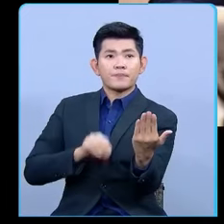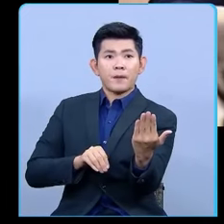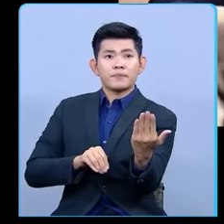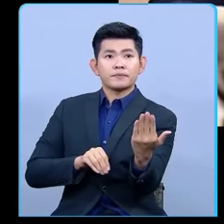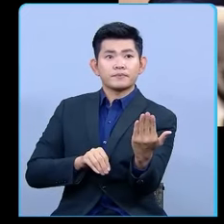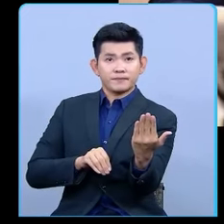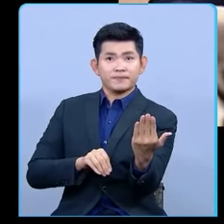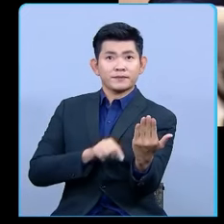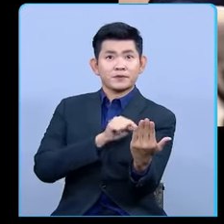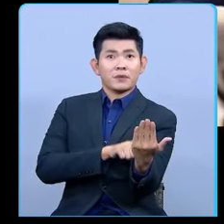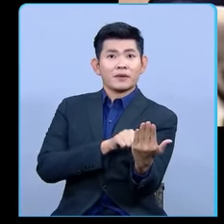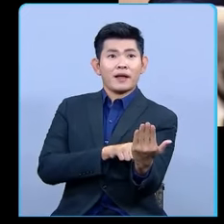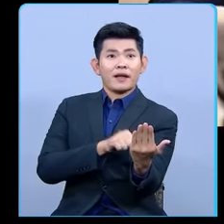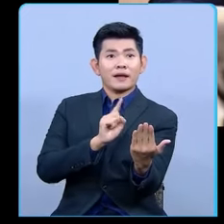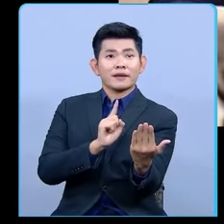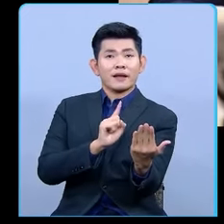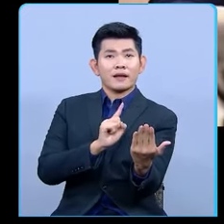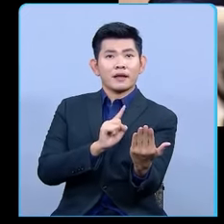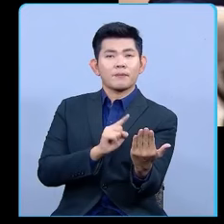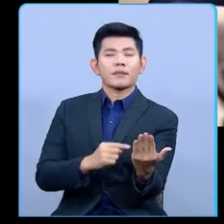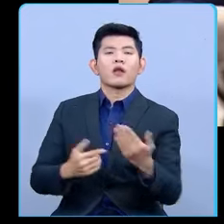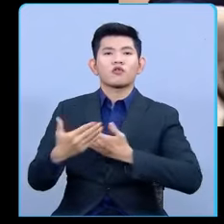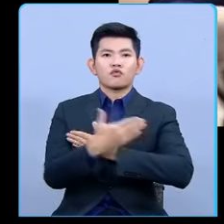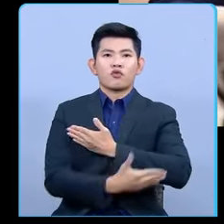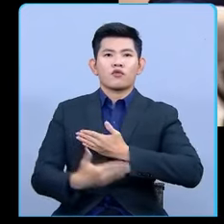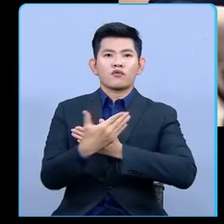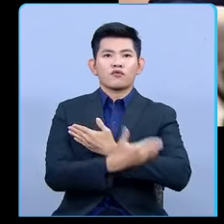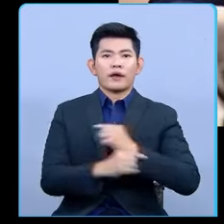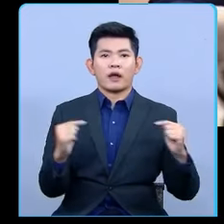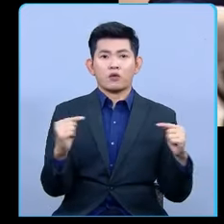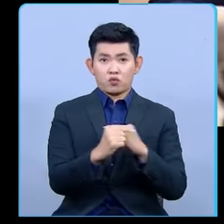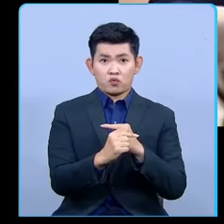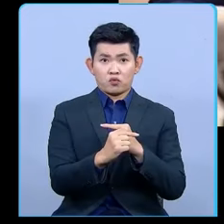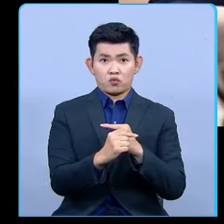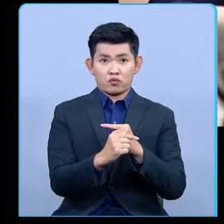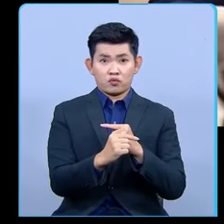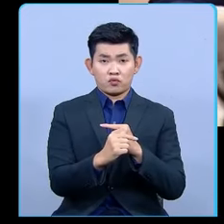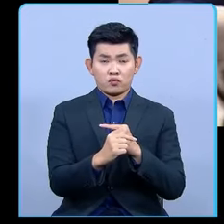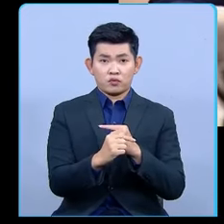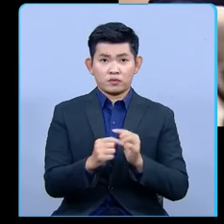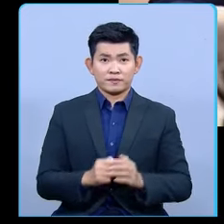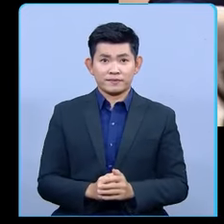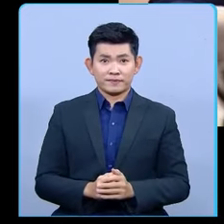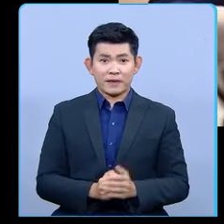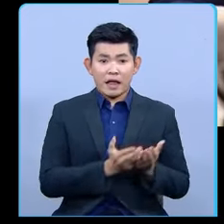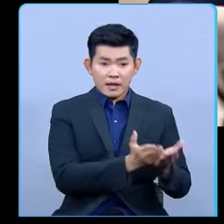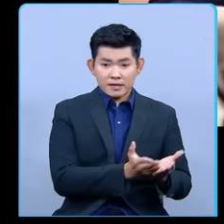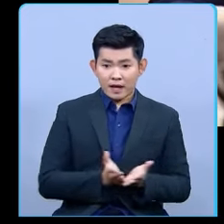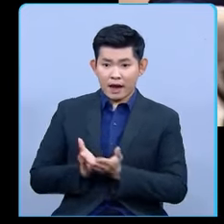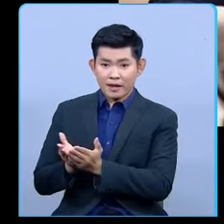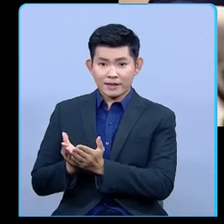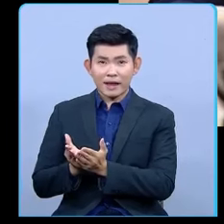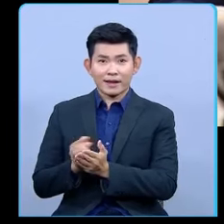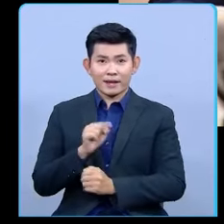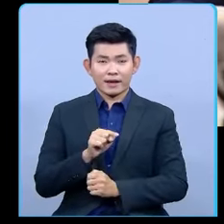กเป็นแลนด์บริดจ์เนี่ยก็คือเป็นรถไฟทางคู ่ ที่ถึงเวลาปุ๊บเนี่ยพอเรือที่เขาขนสินค้าเป็นตู้คอนเทนเนอร์มาเนี่